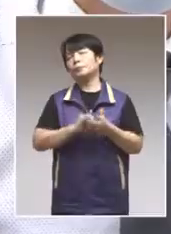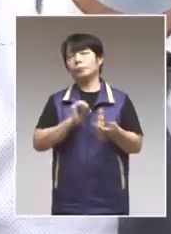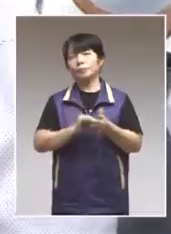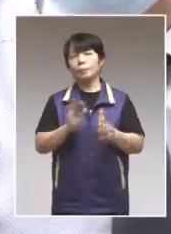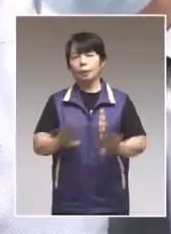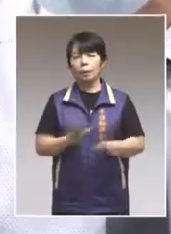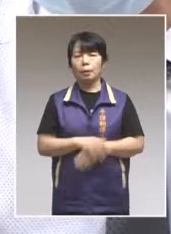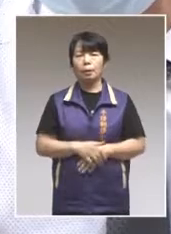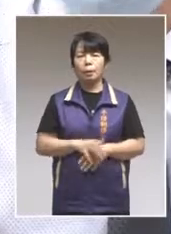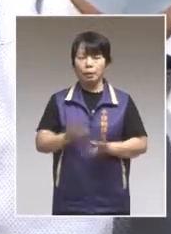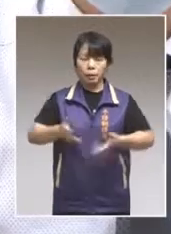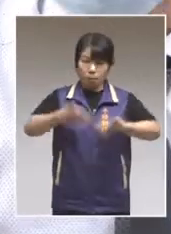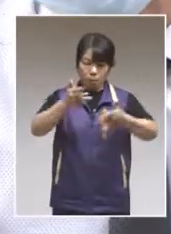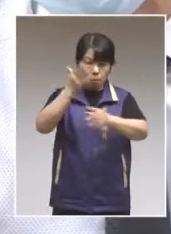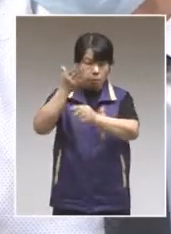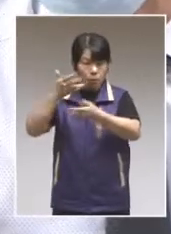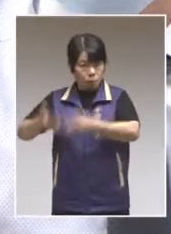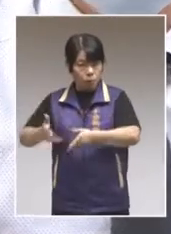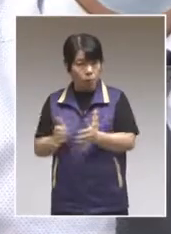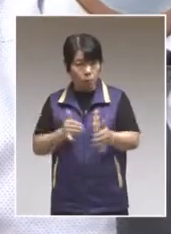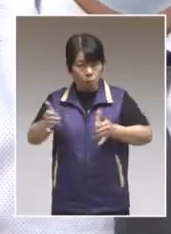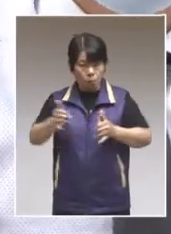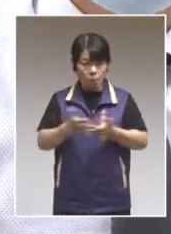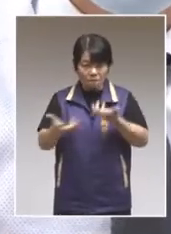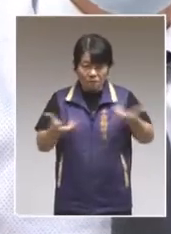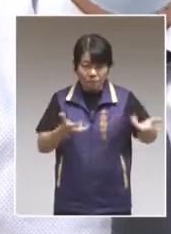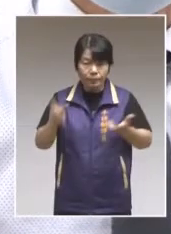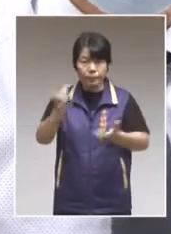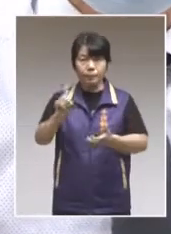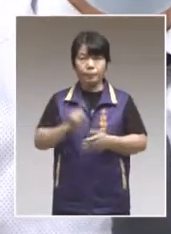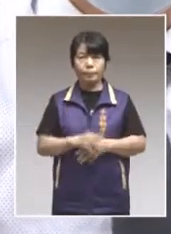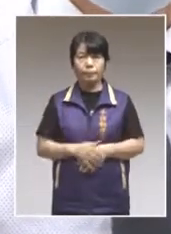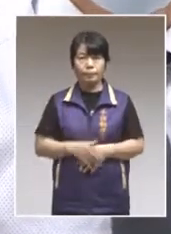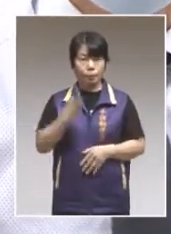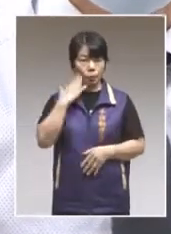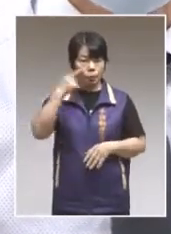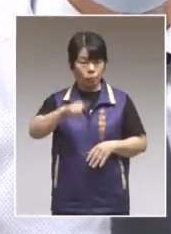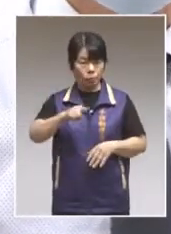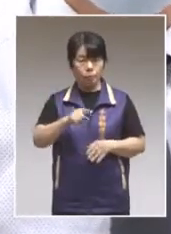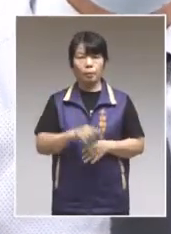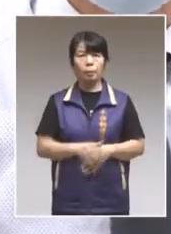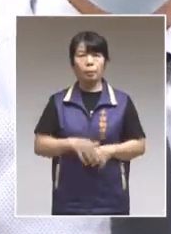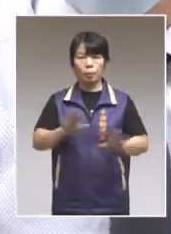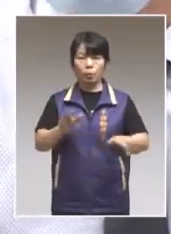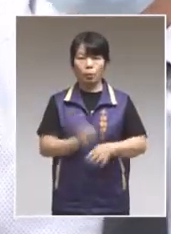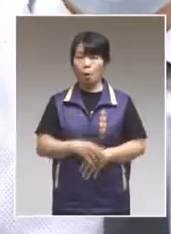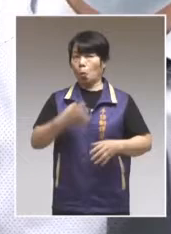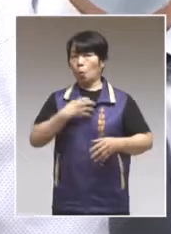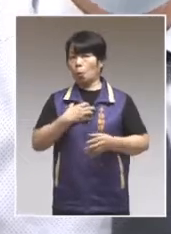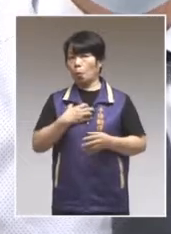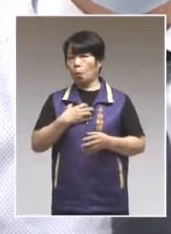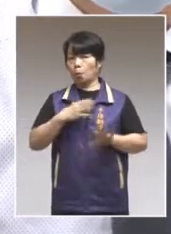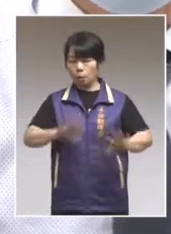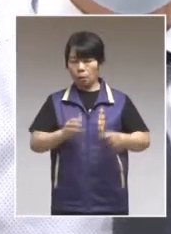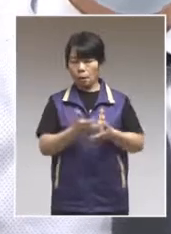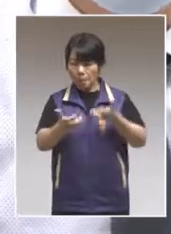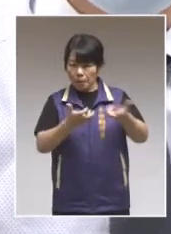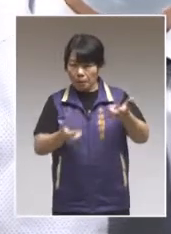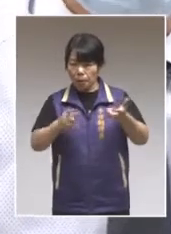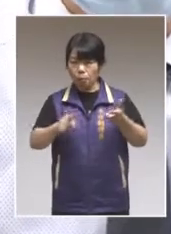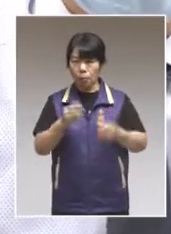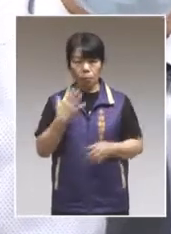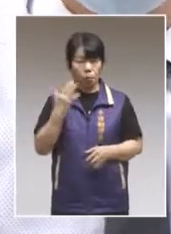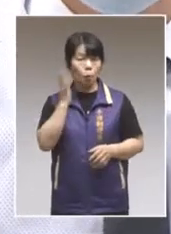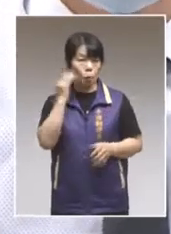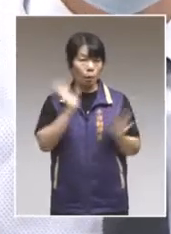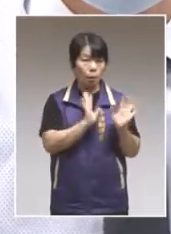症的分流大概是这样就是说如果说这个他事实上是用一个风险来做区分，如果这个孩子风险